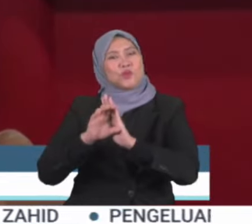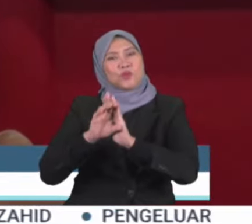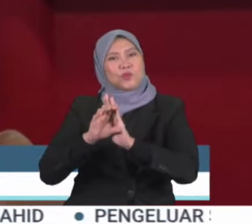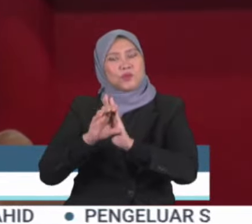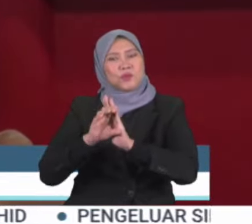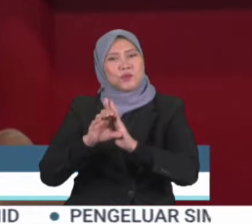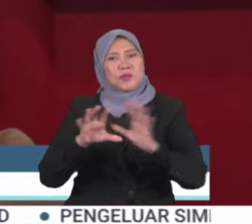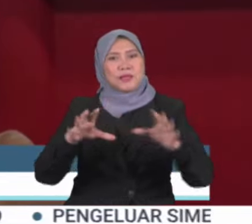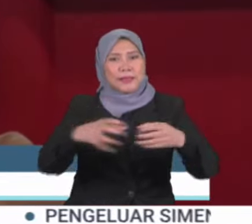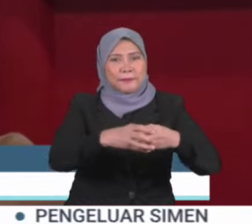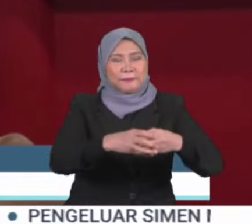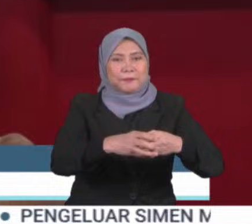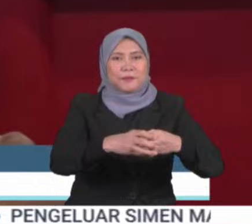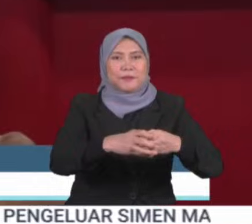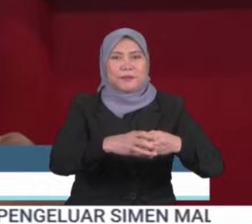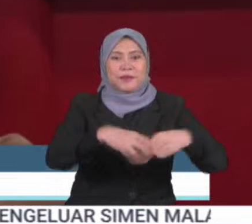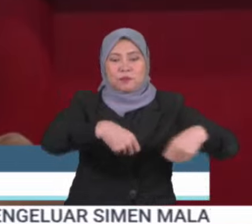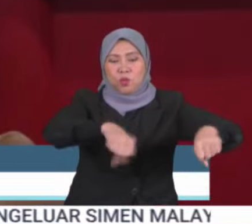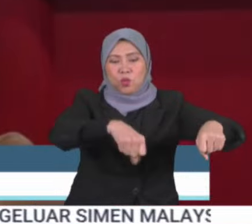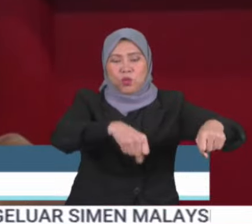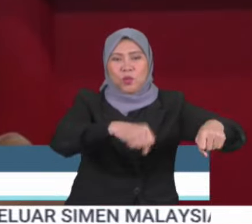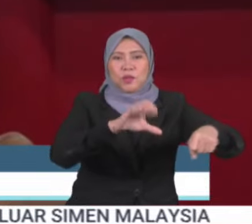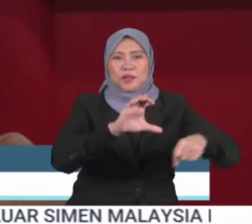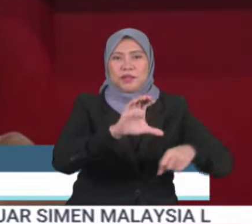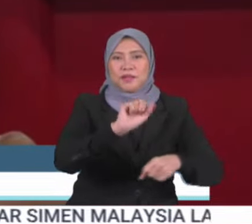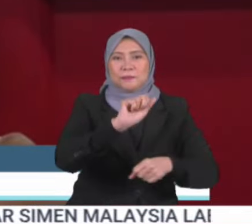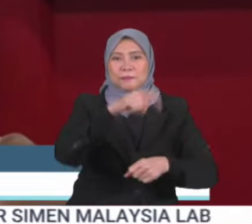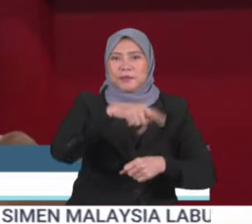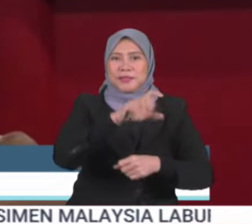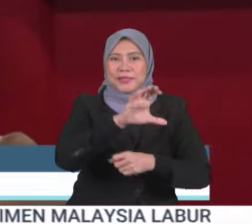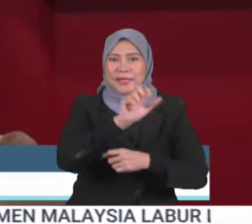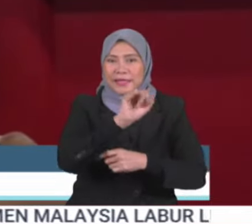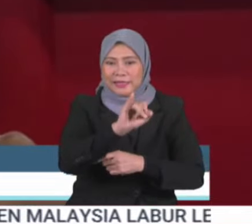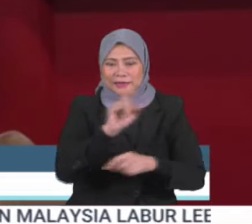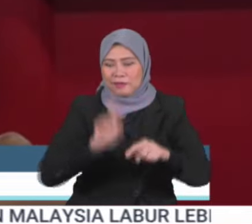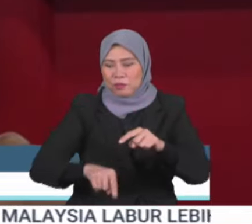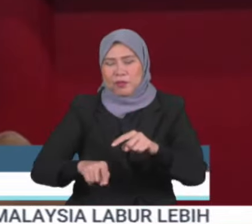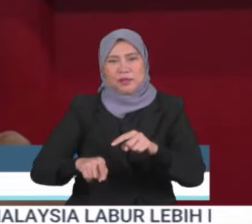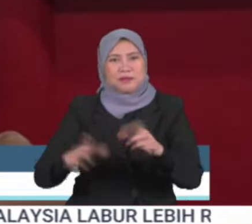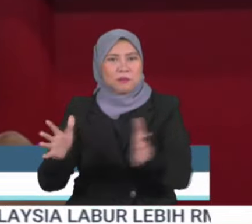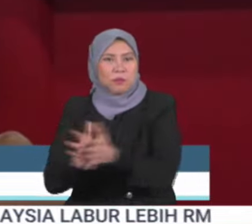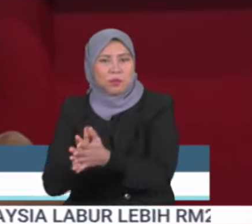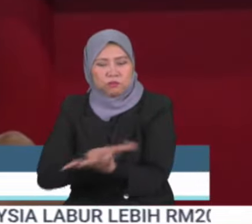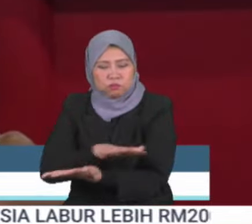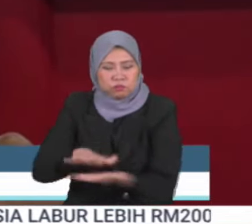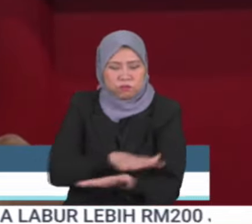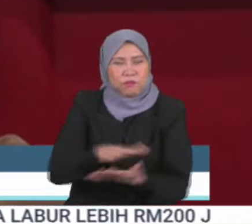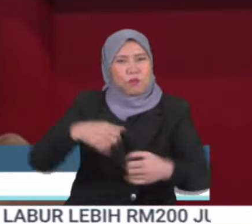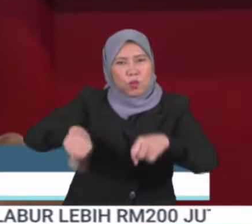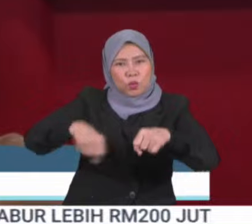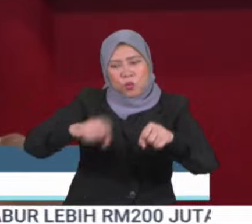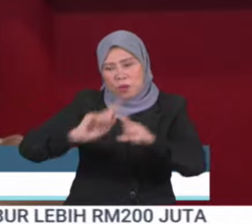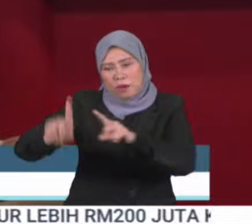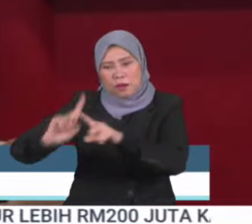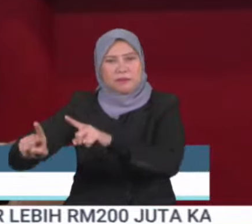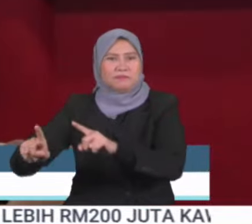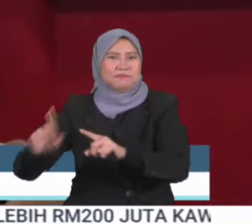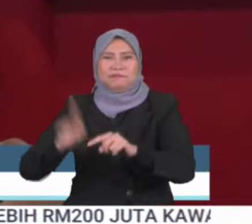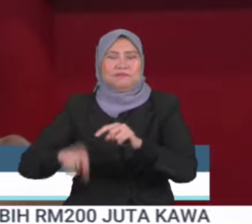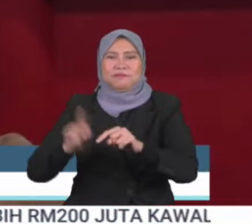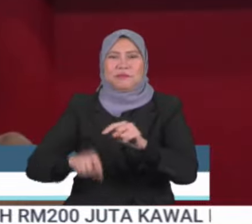katakan kategori kapcai, kita akan buka untuk kapcai aja. Tak boleh bercampur dengan kategori 250, 600 semuanya dari segi aspek